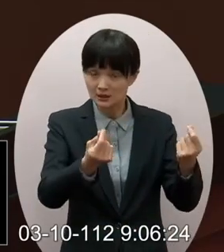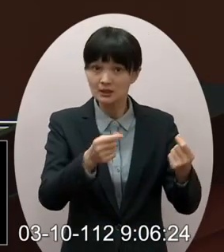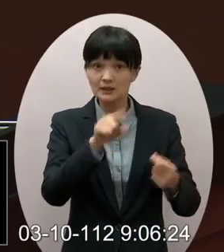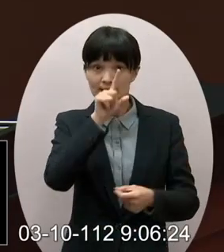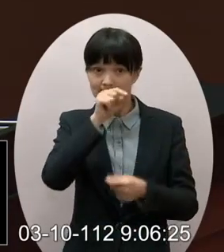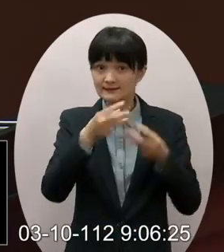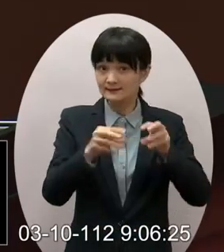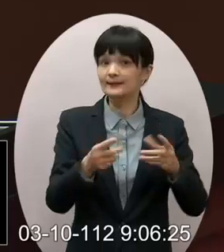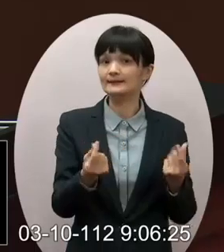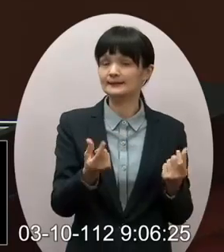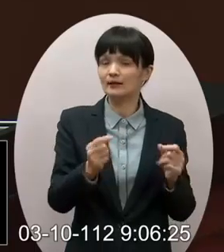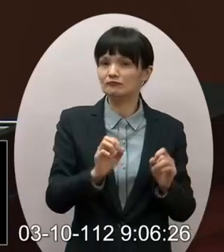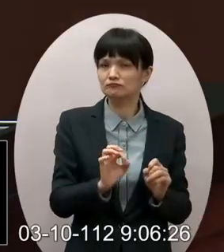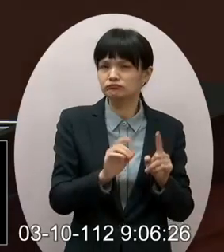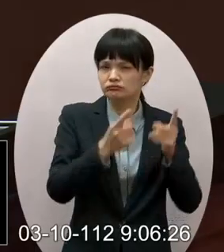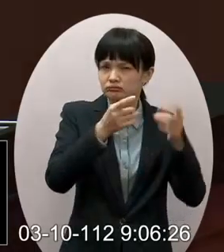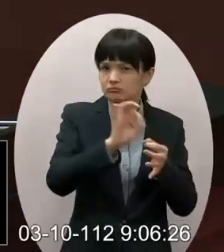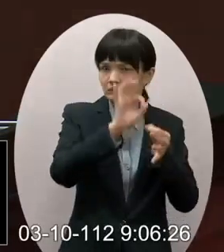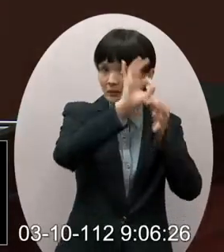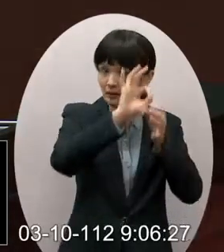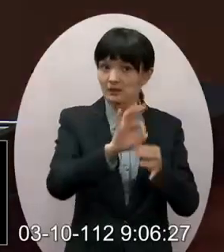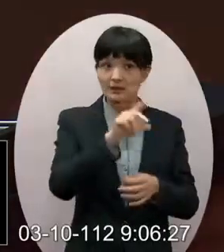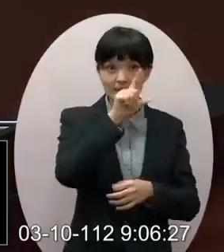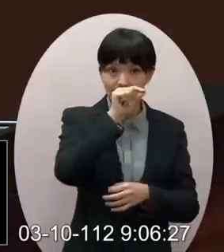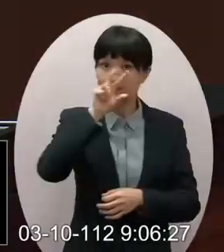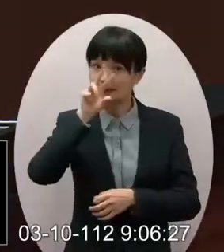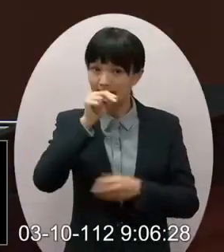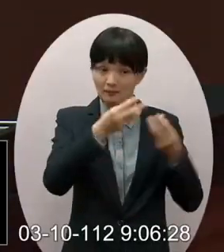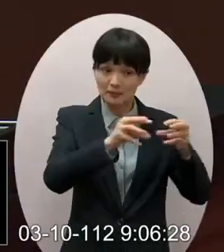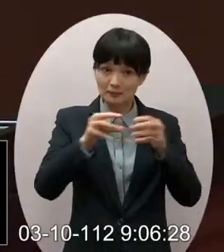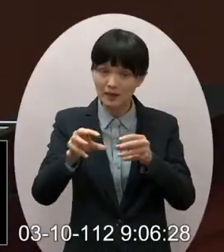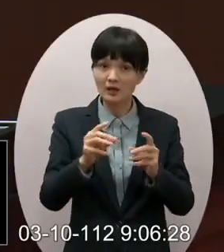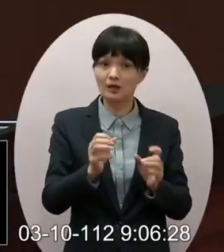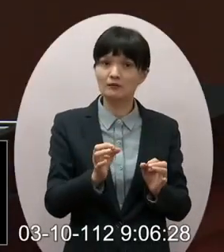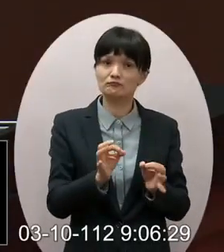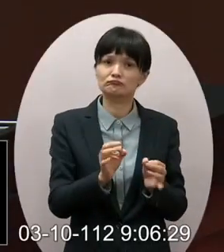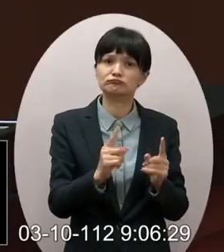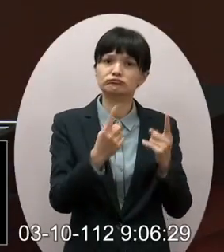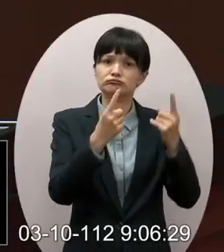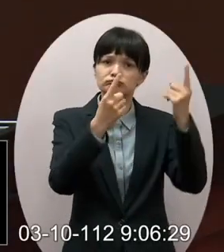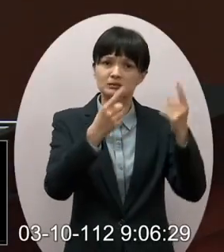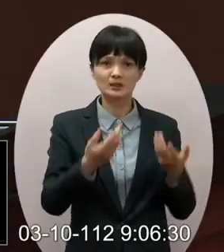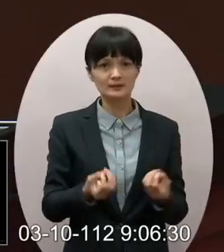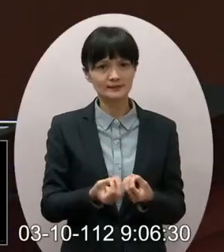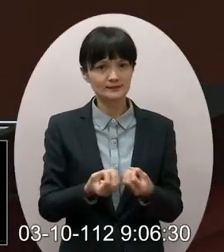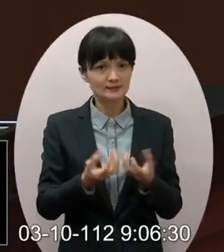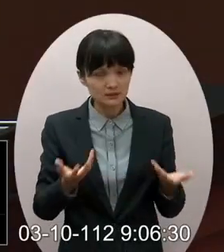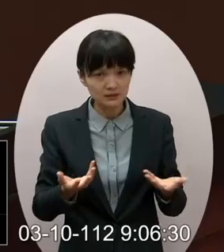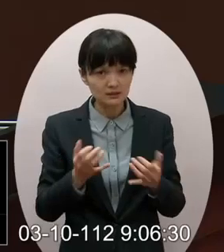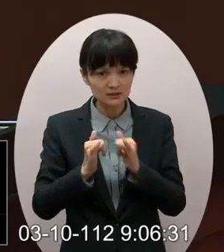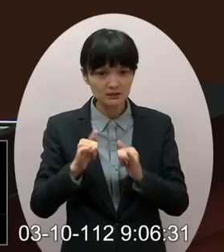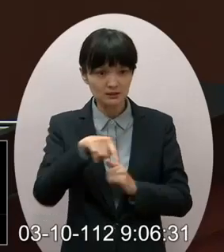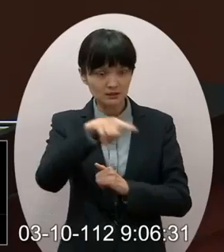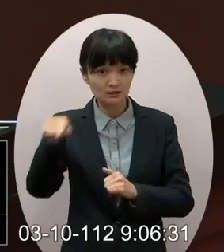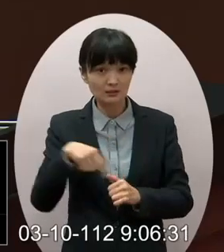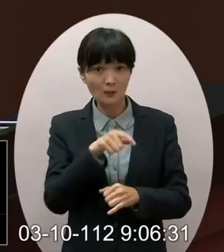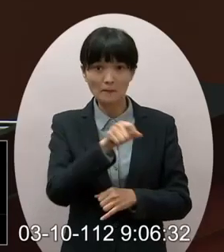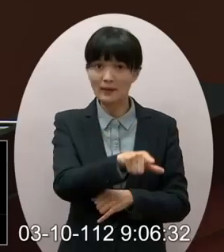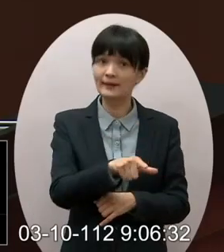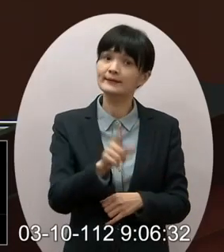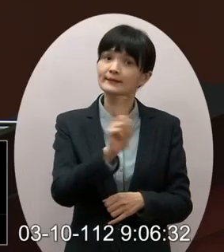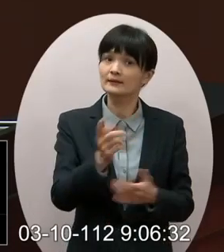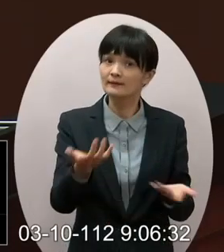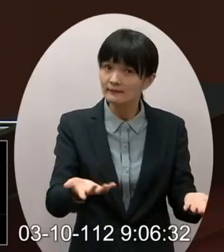格也不排除再涨价，鸡蛋、鸭蛋纷纷涨，到底还有什么蛋是人民可以方便快速取得